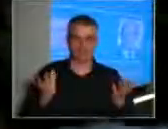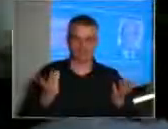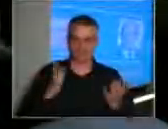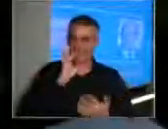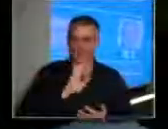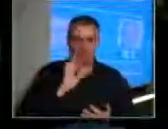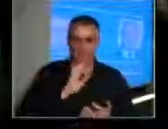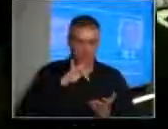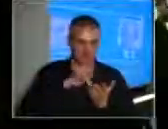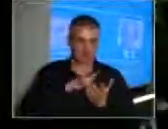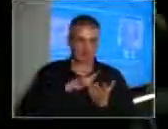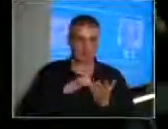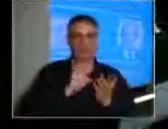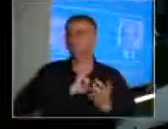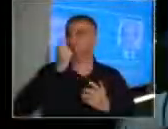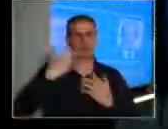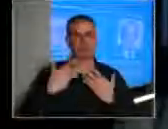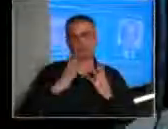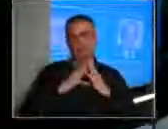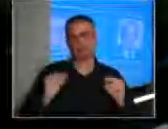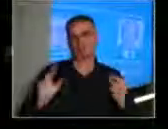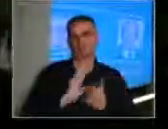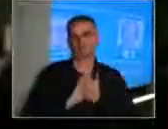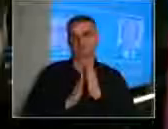עדיין נמצא ב-CO.